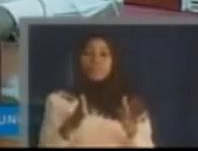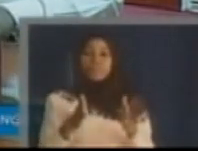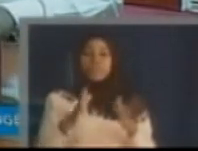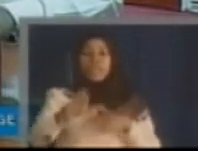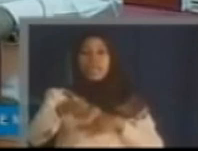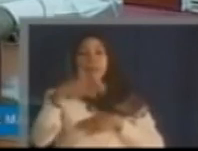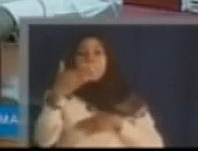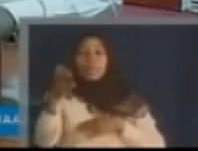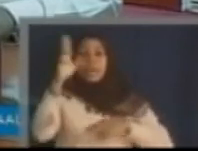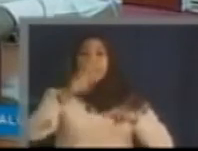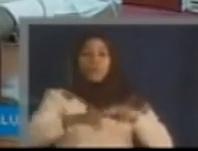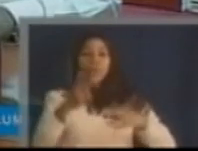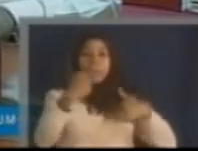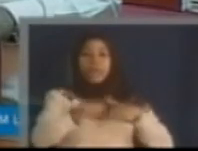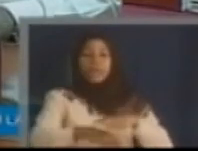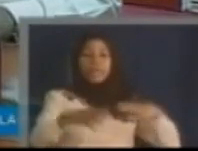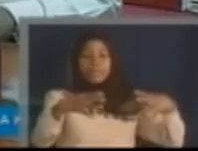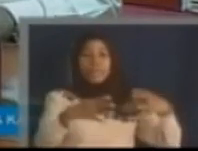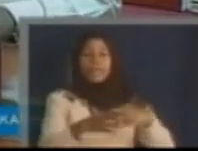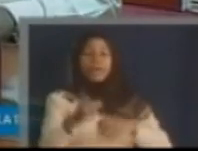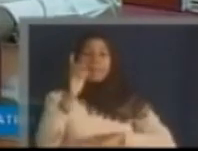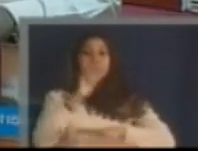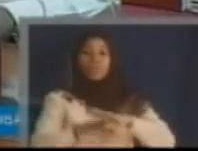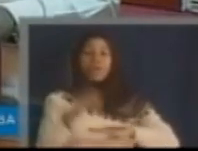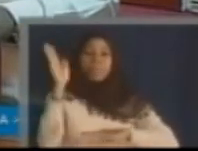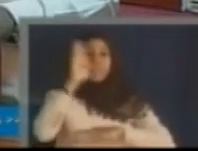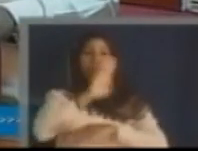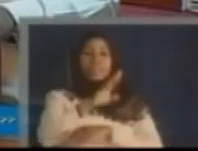ya kukaa kwenye kamati kwa muda kama wa siku mbili mfululizo